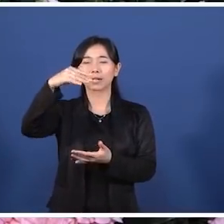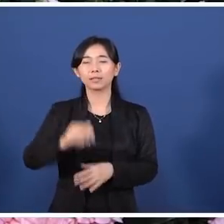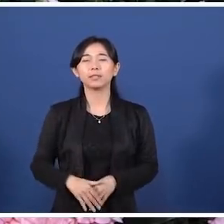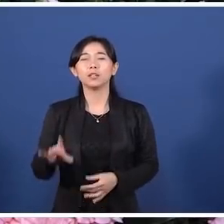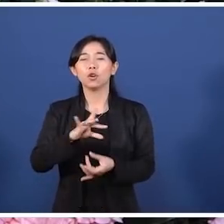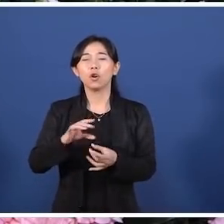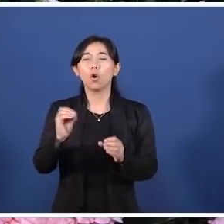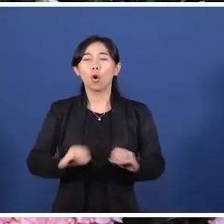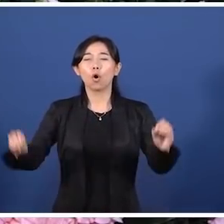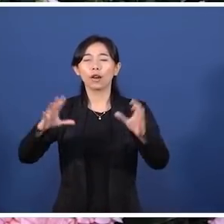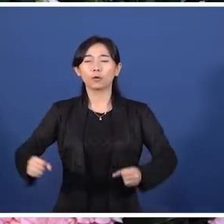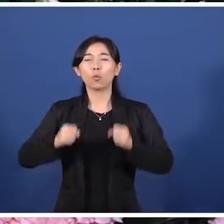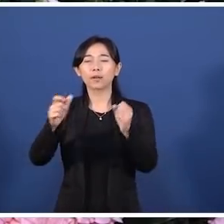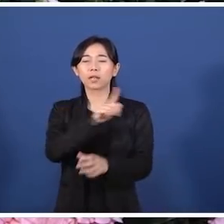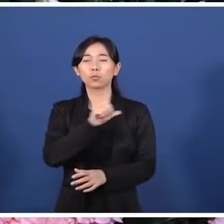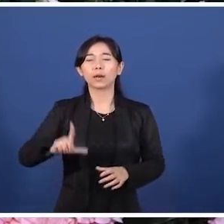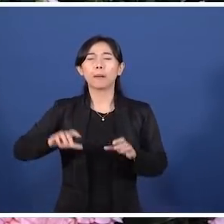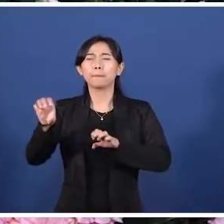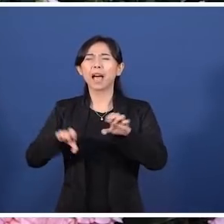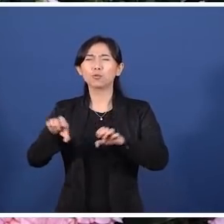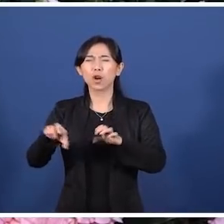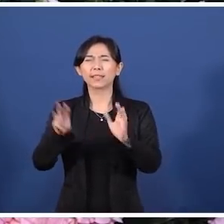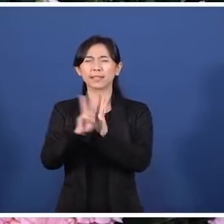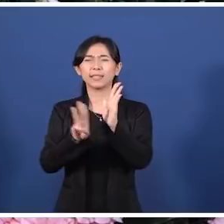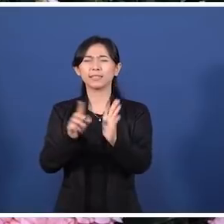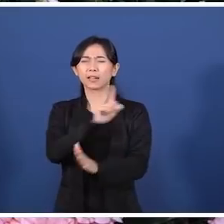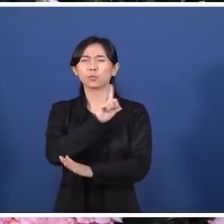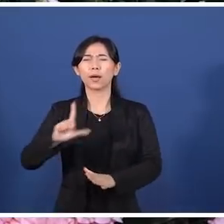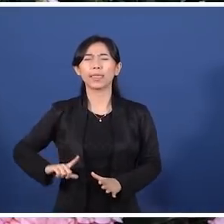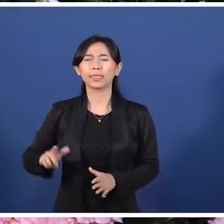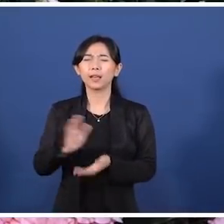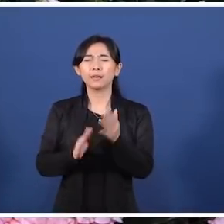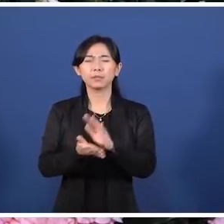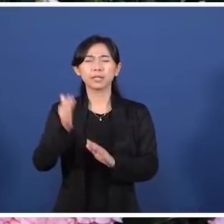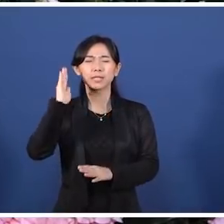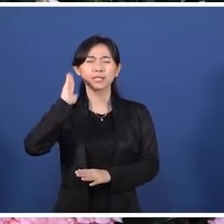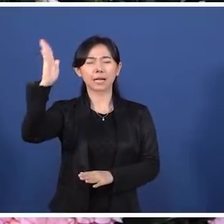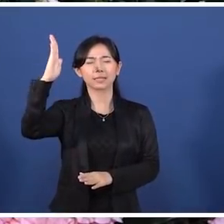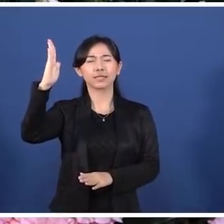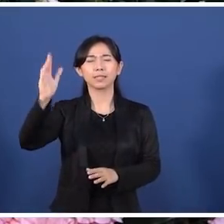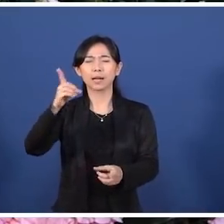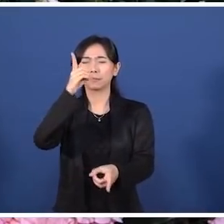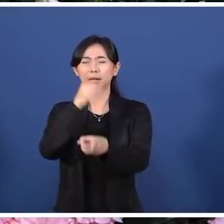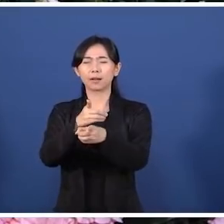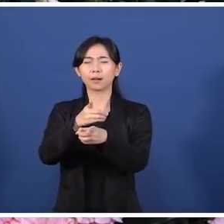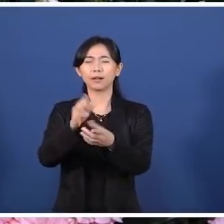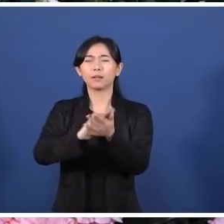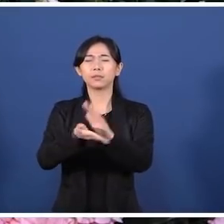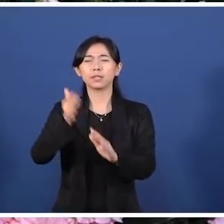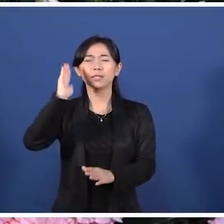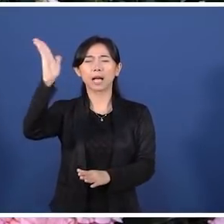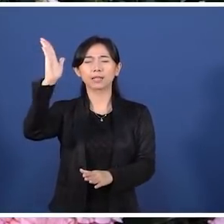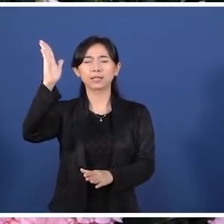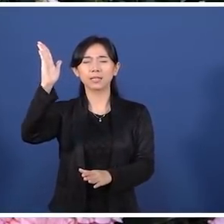kuasa Tuhan untuk bisa melakukan apa yang Tuhan kehendaki, menjadi saksi yang benar, menjadi saksi